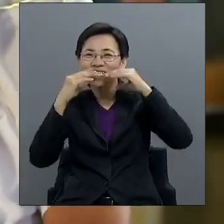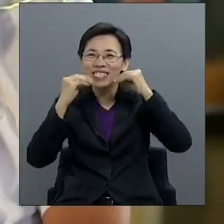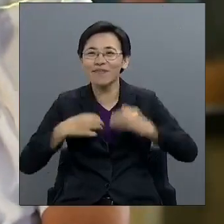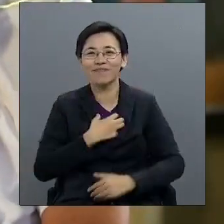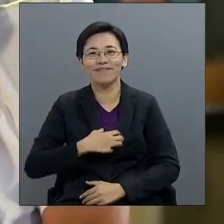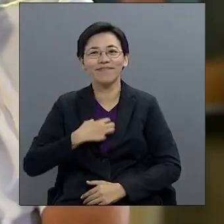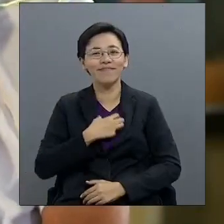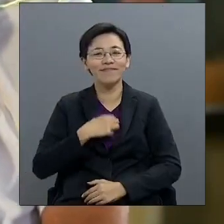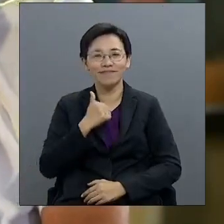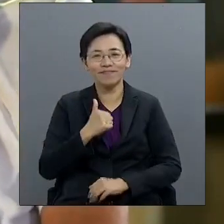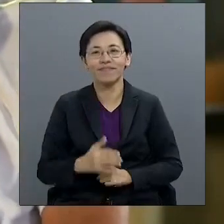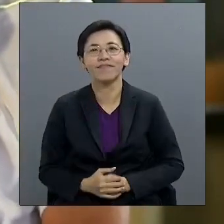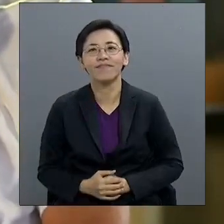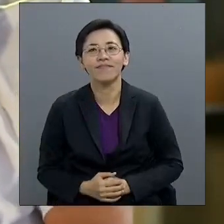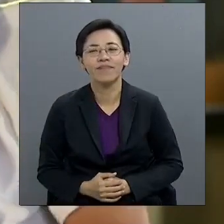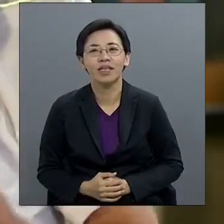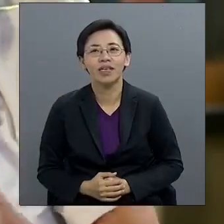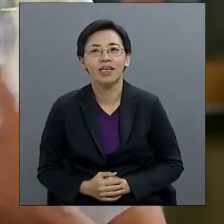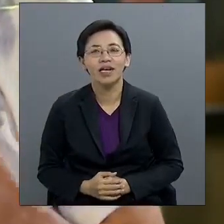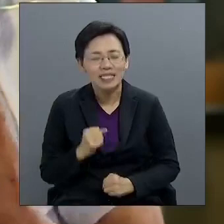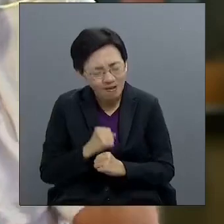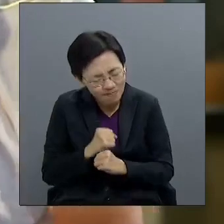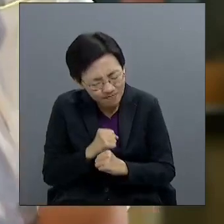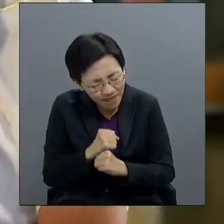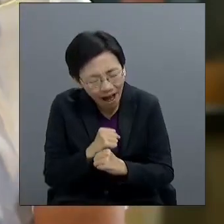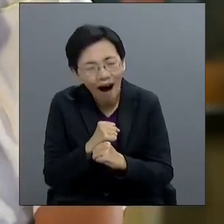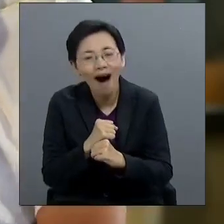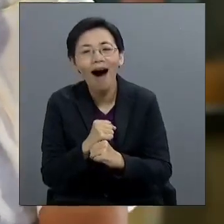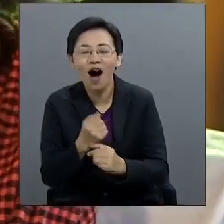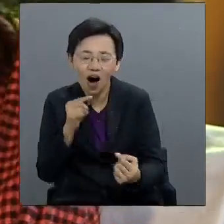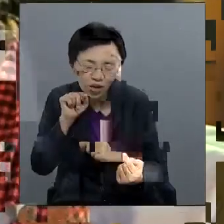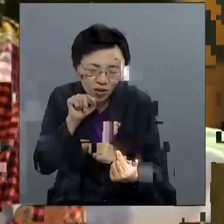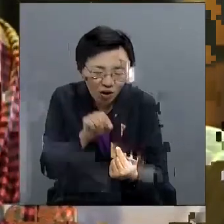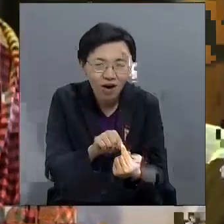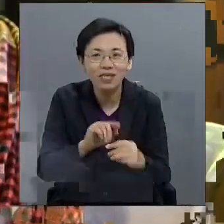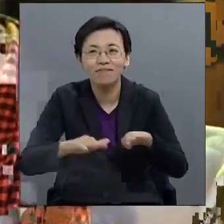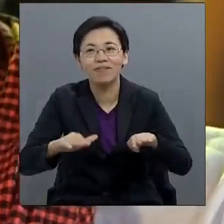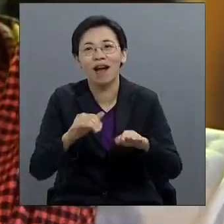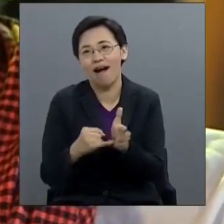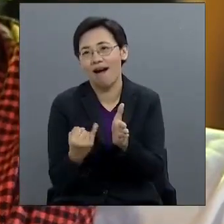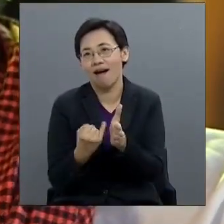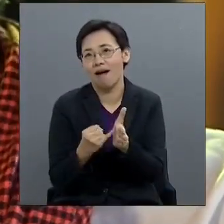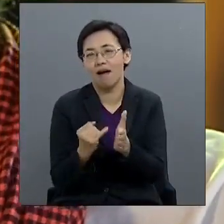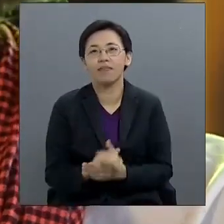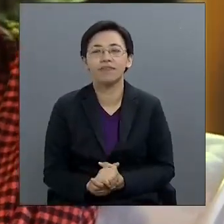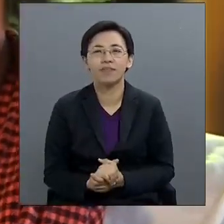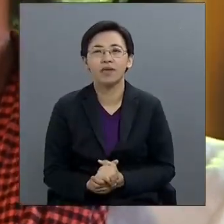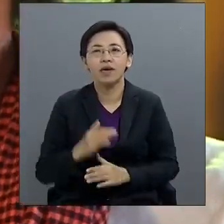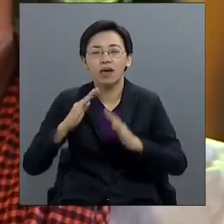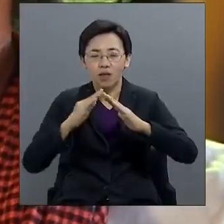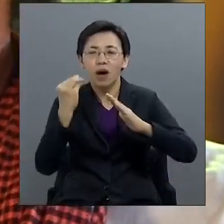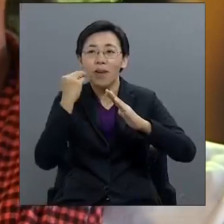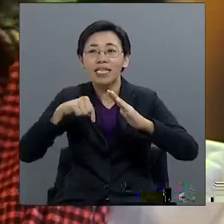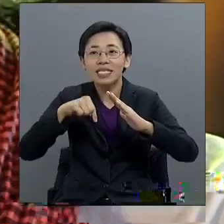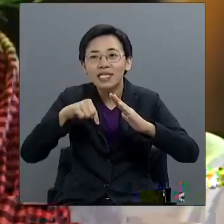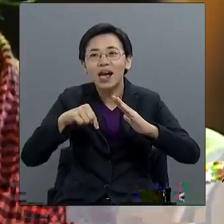มันก็ทะลุทะลวงเข้าไปหาจิตใจเด็กๆได้ง่ายบ้านหลังนี้มันก็เป็นความภาคภูมิใจ